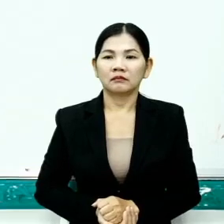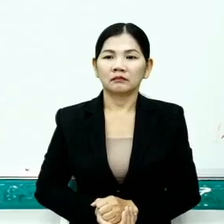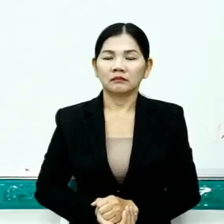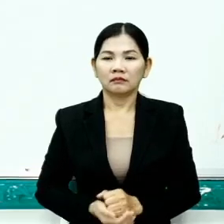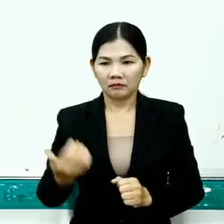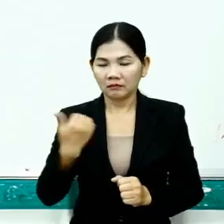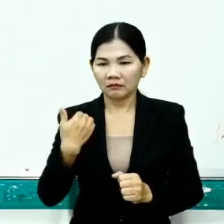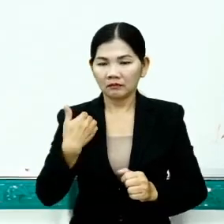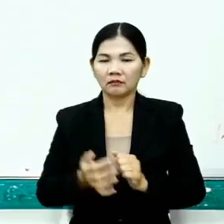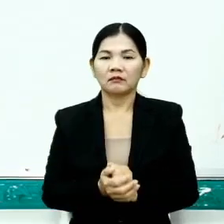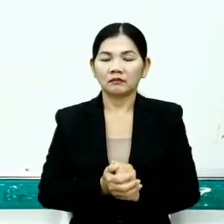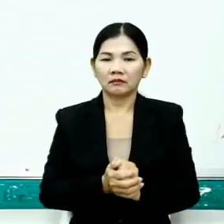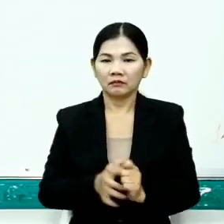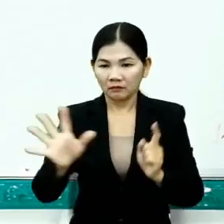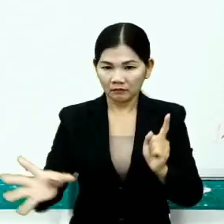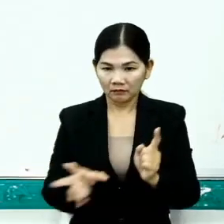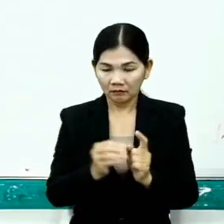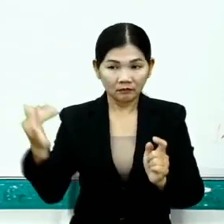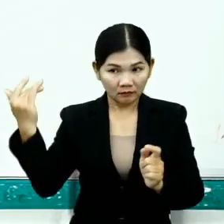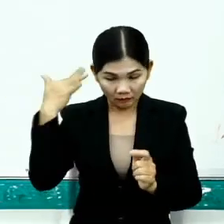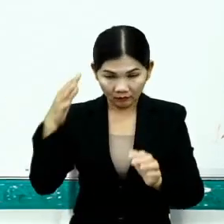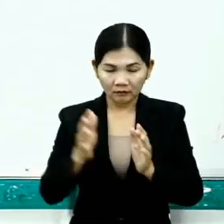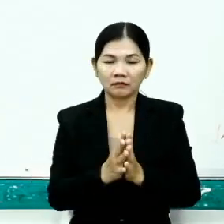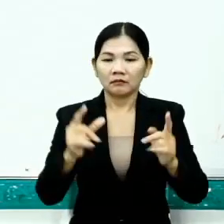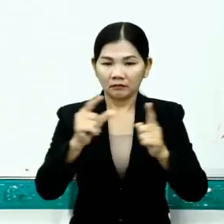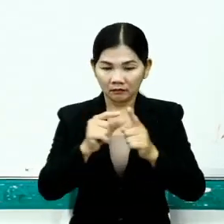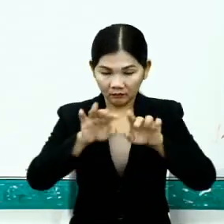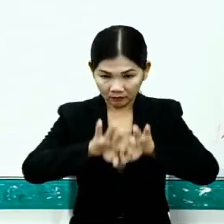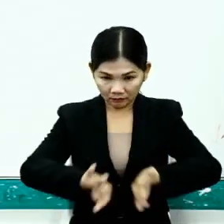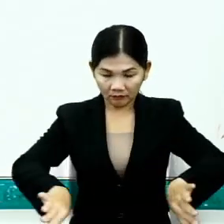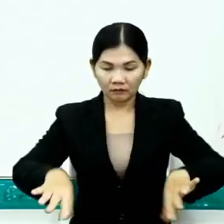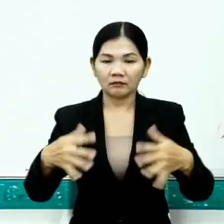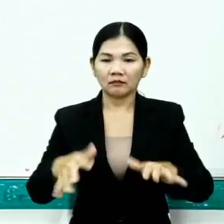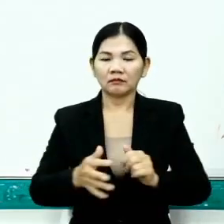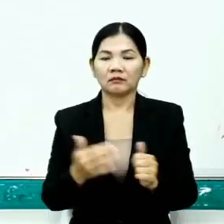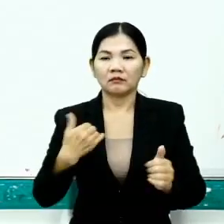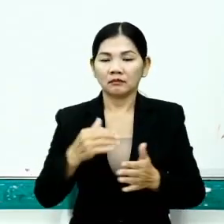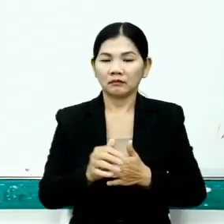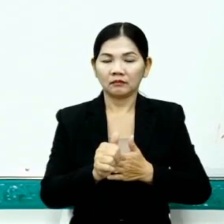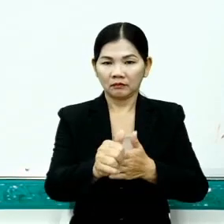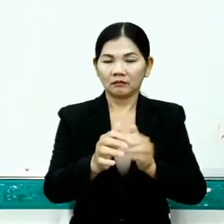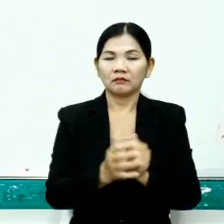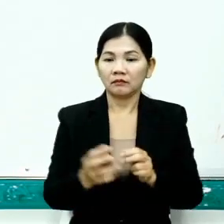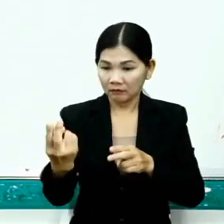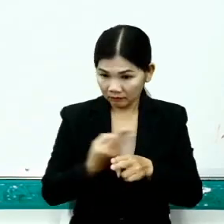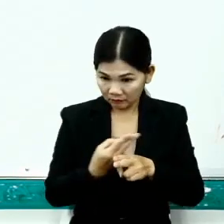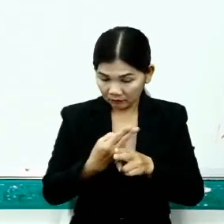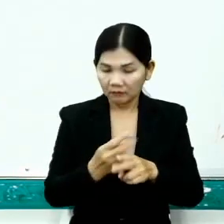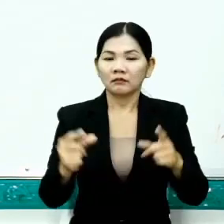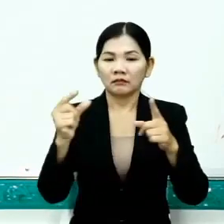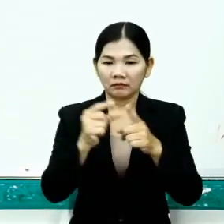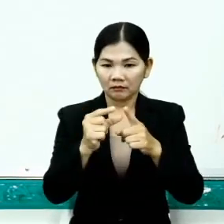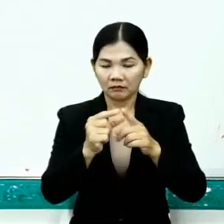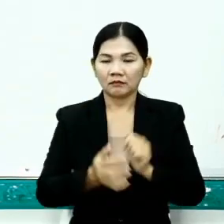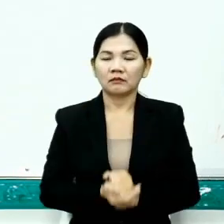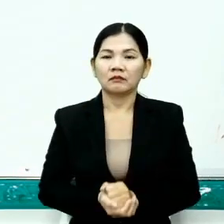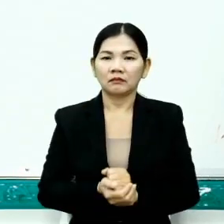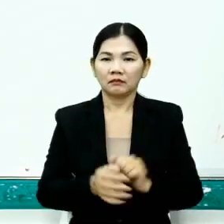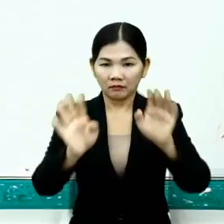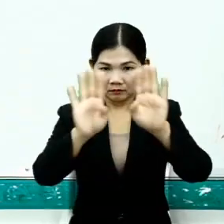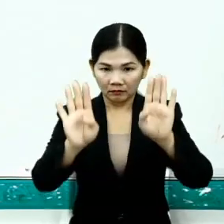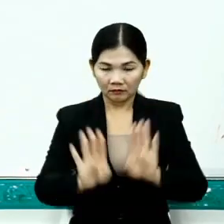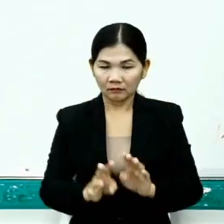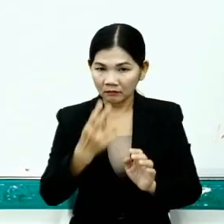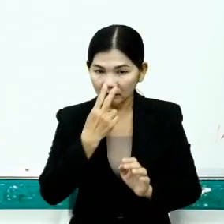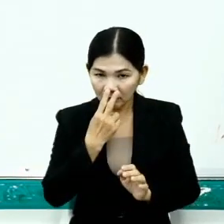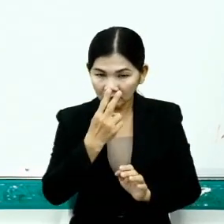dưỡng bán, xăm xô nâng bầm bạch bị hài nè, cửu nâng nông con tơ vật hạt cả án. Các ăn bia này lời đã